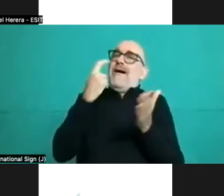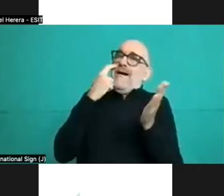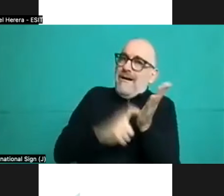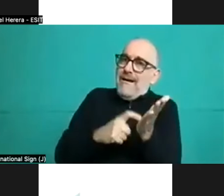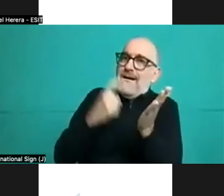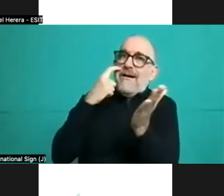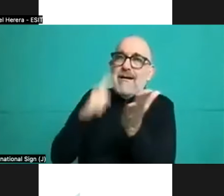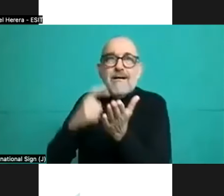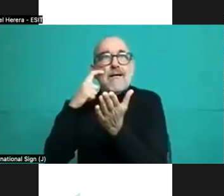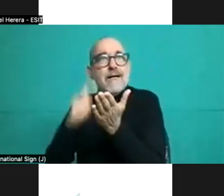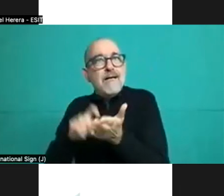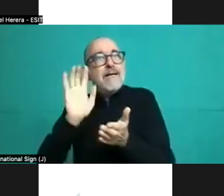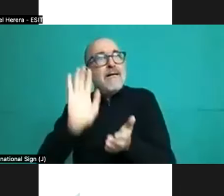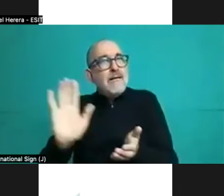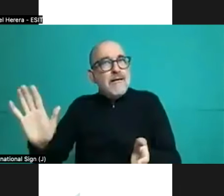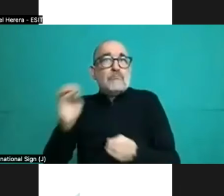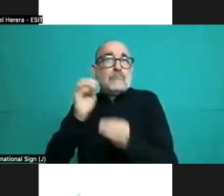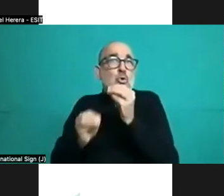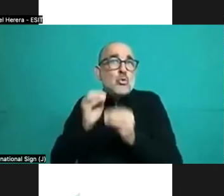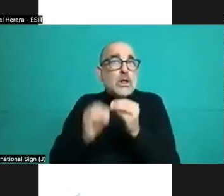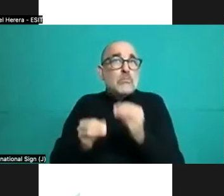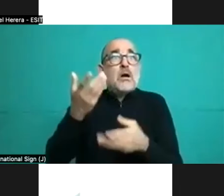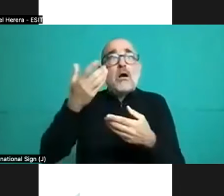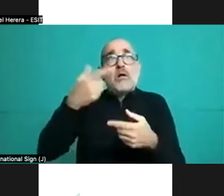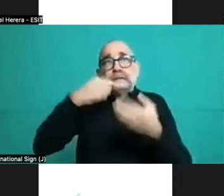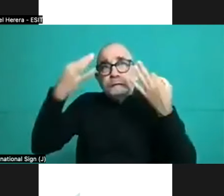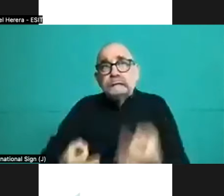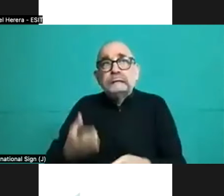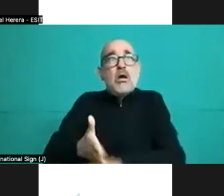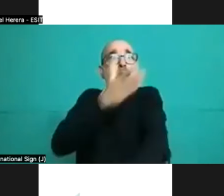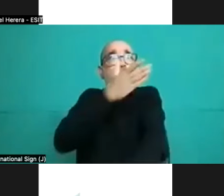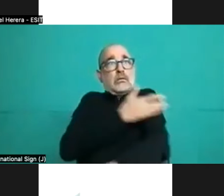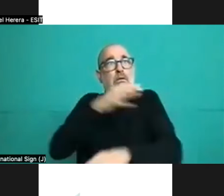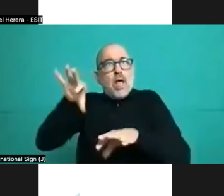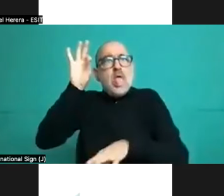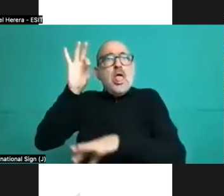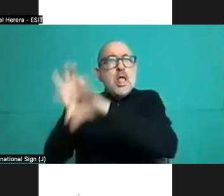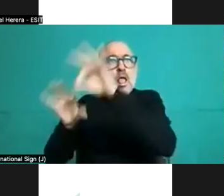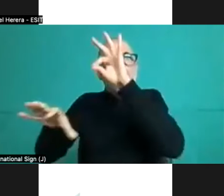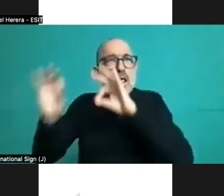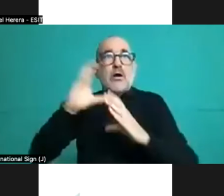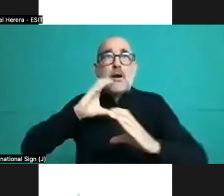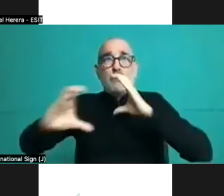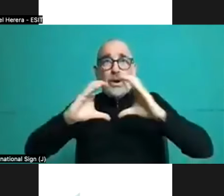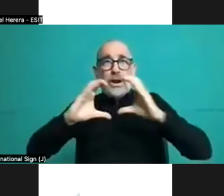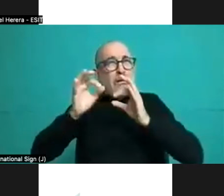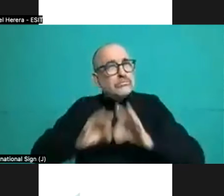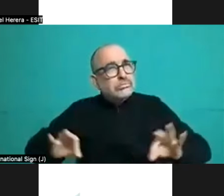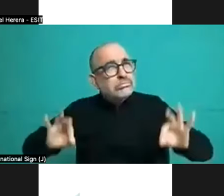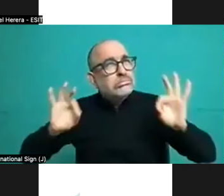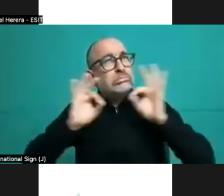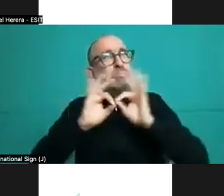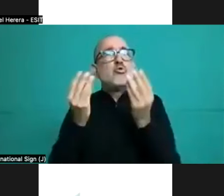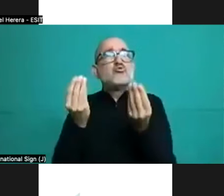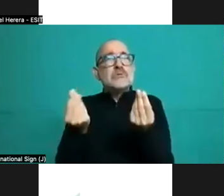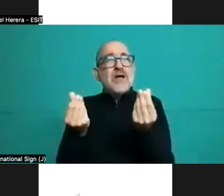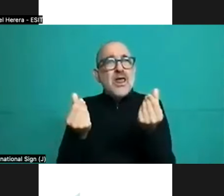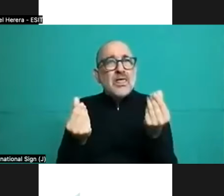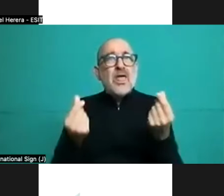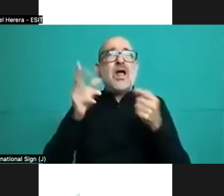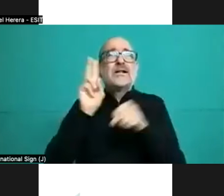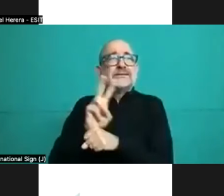présenter. Nous savons qu'il y a des barrières, des obstacles culturels en matière de langue, d'éducation, mais nous ne pouvons